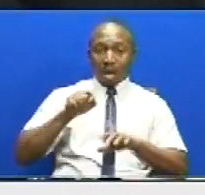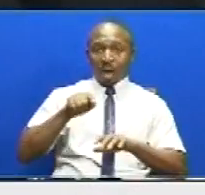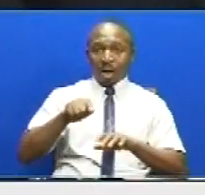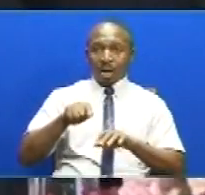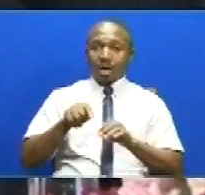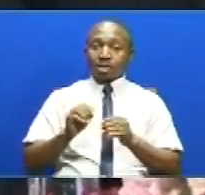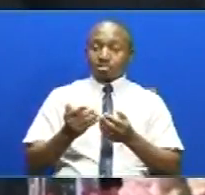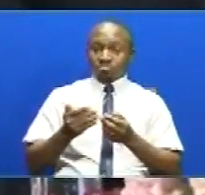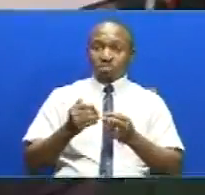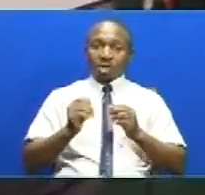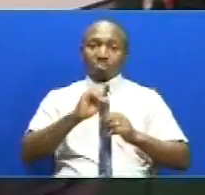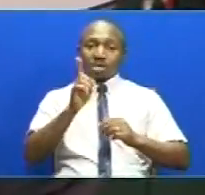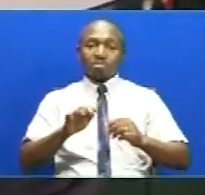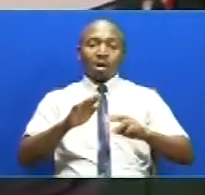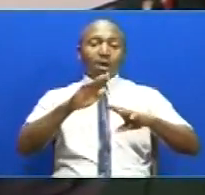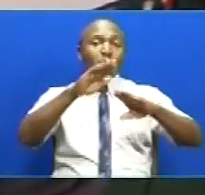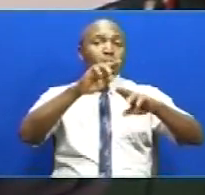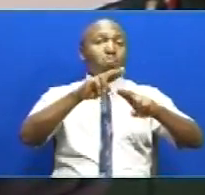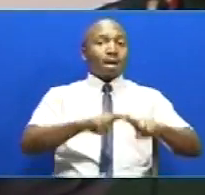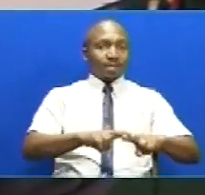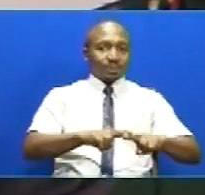ya Mzanzibari mkazi, ili